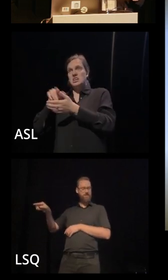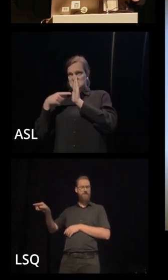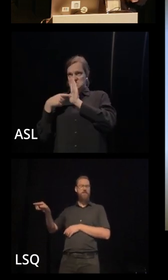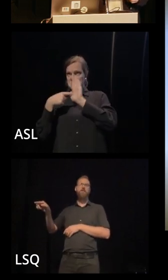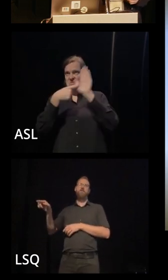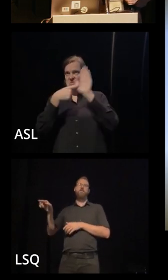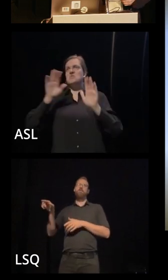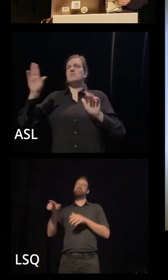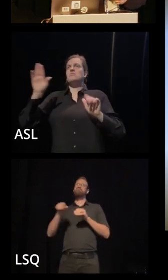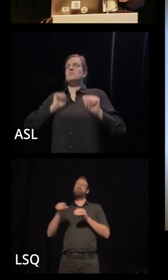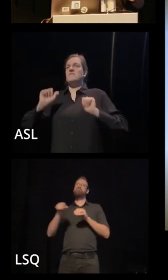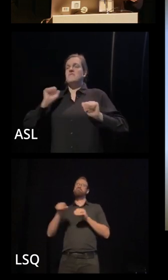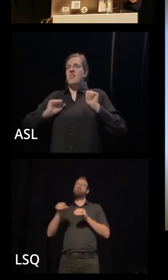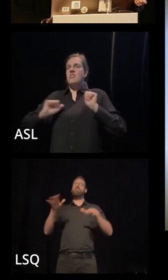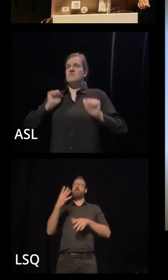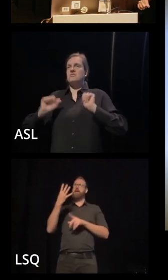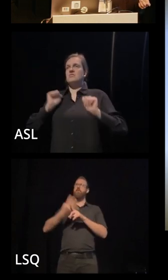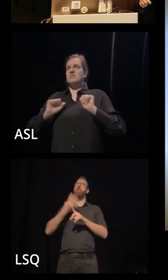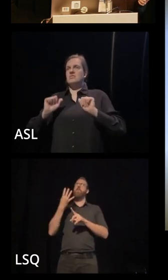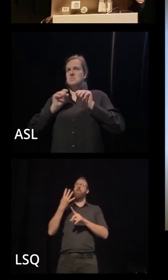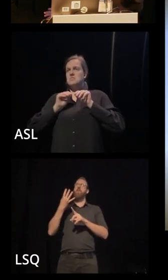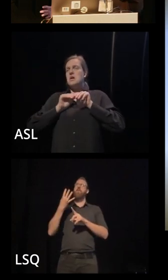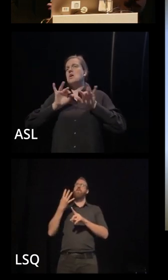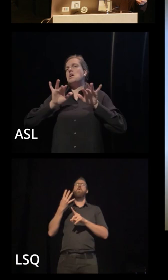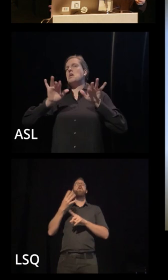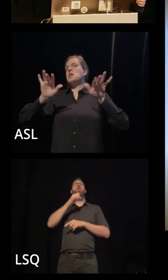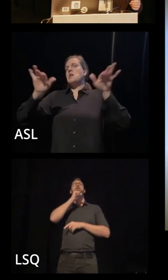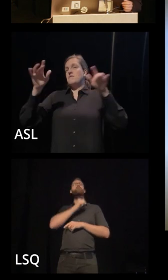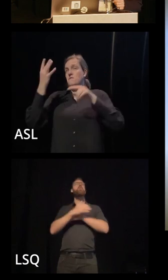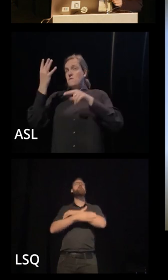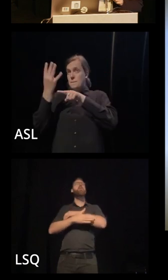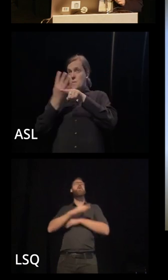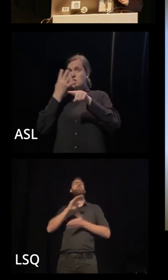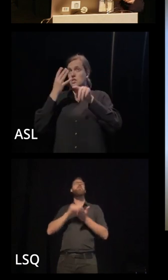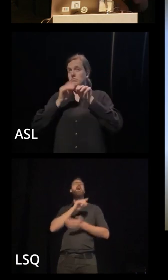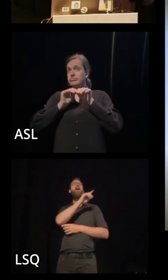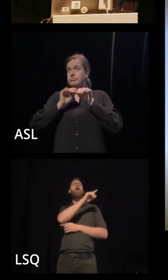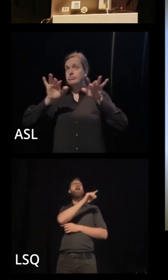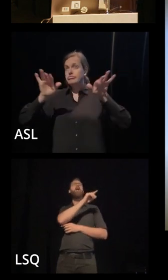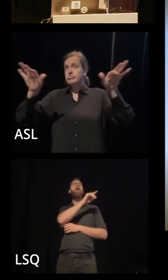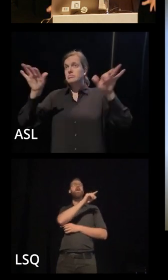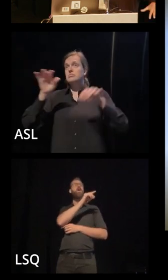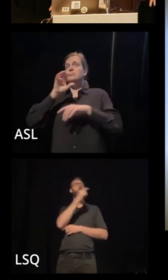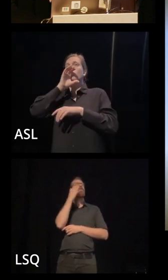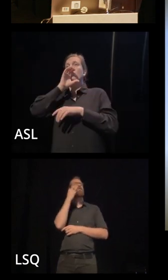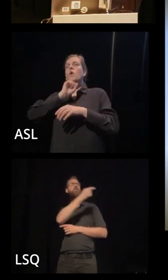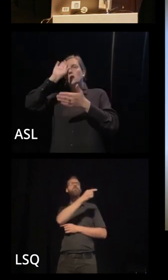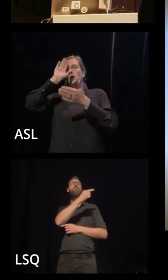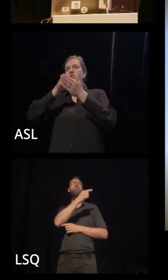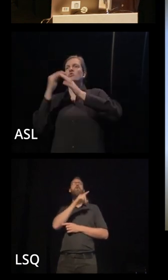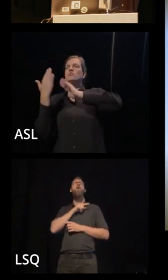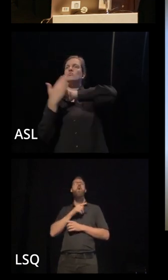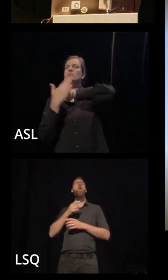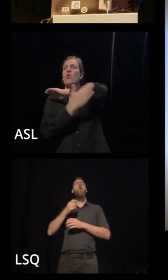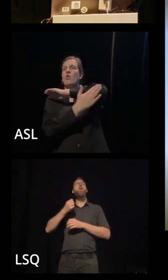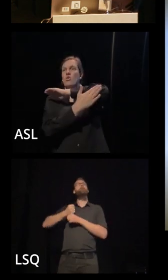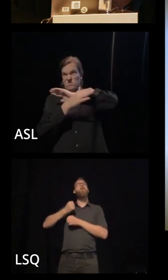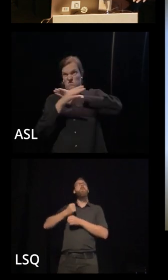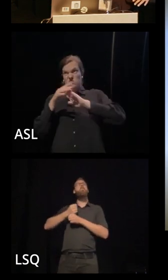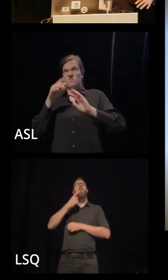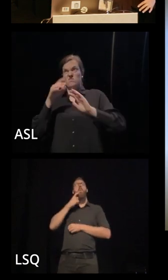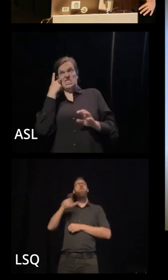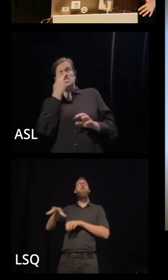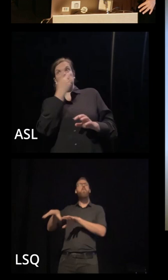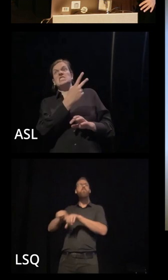grand déploiement. Là, c'était 4 mois de temps au Vieux-Port de Montréal. Peut-être l'aviez-vous vu. Là, on avait mis des pompes à eau pour pomper l'eau du fleuve, créer des